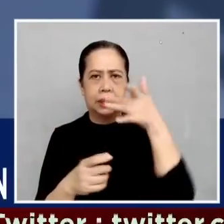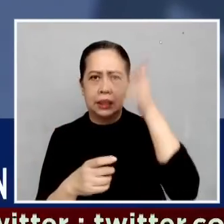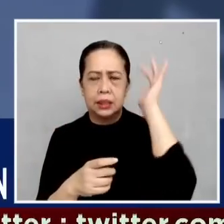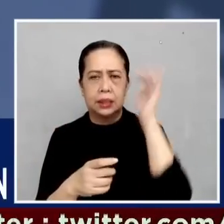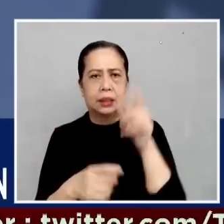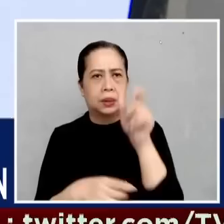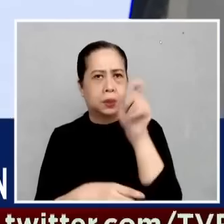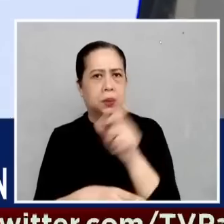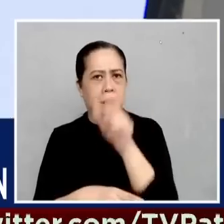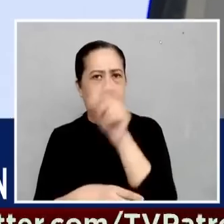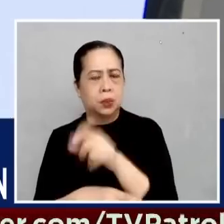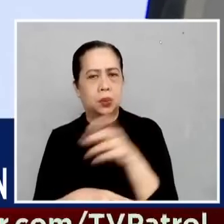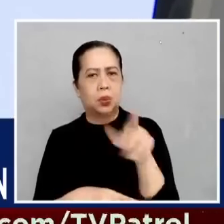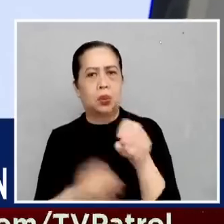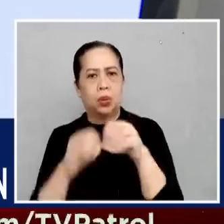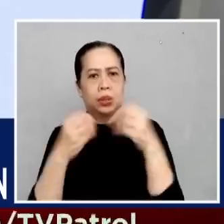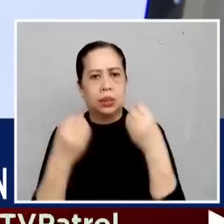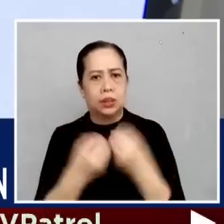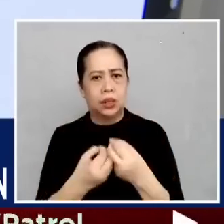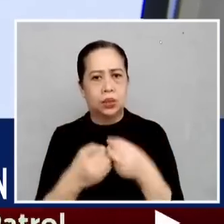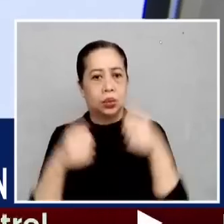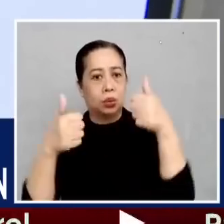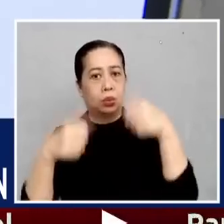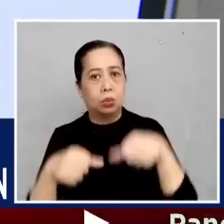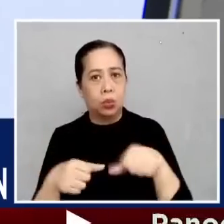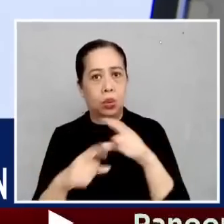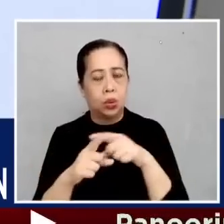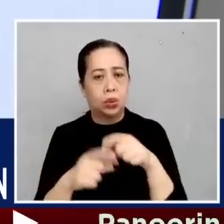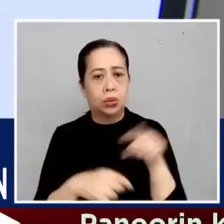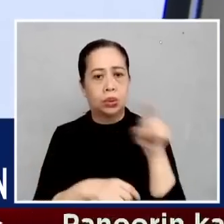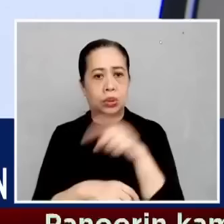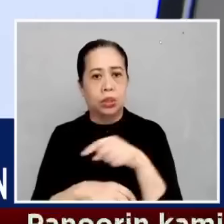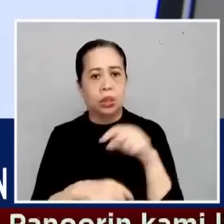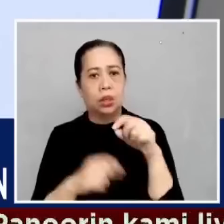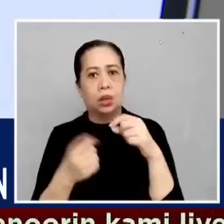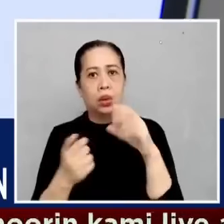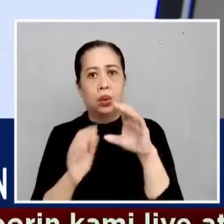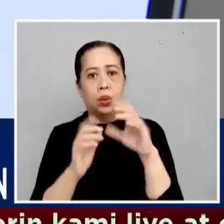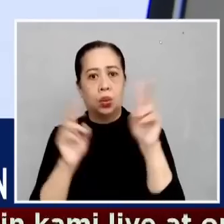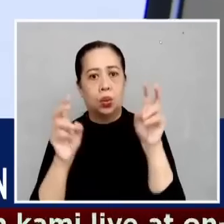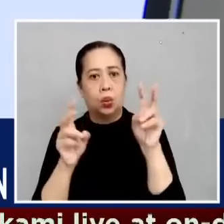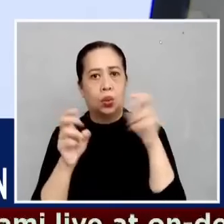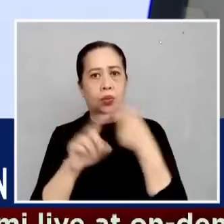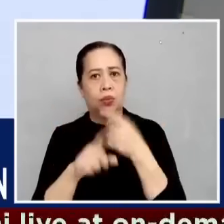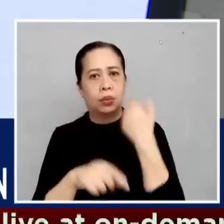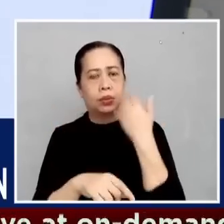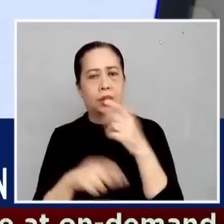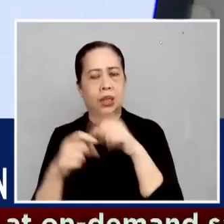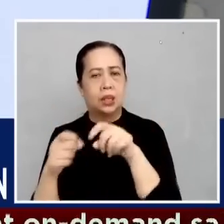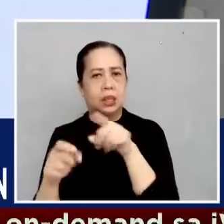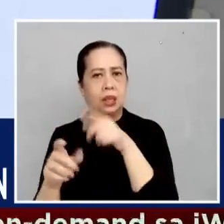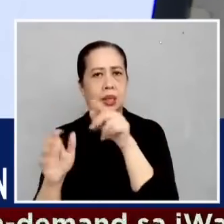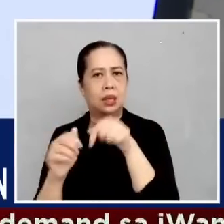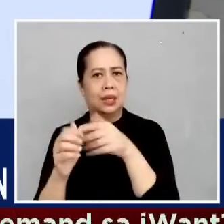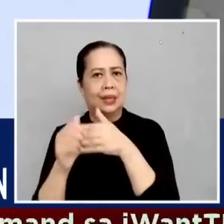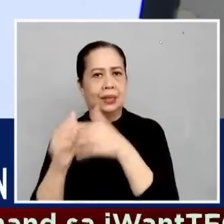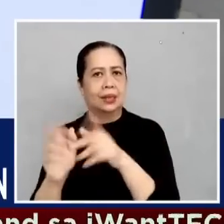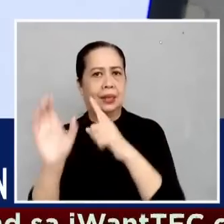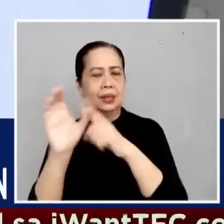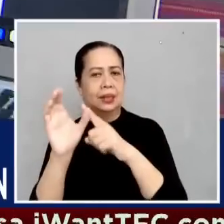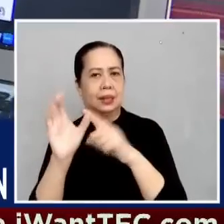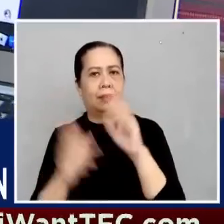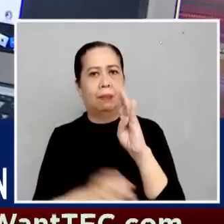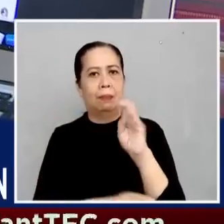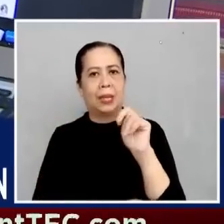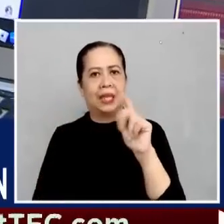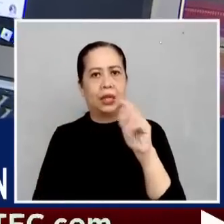individual at organisasyon. Ang post ay isang CP o quote mula sa napatay na Communist Party of the Philippines leader na si Benito